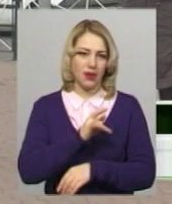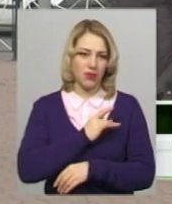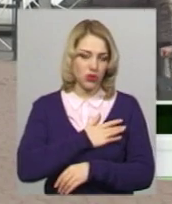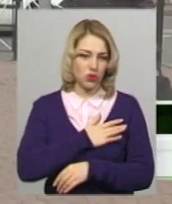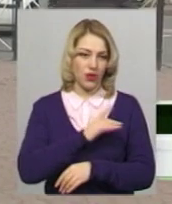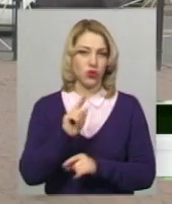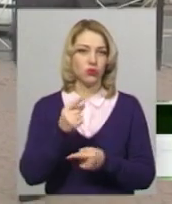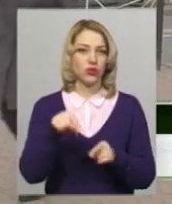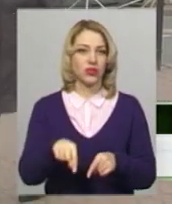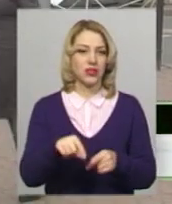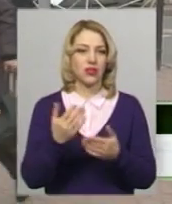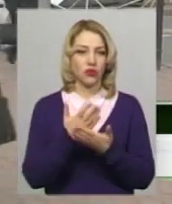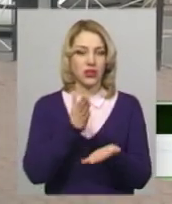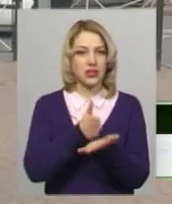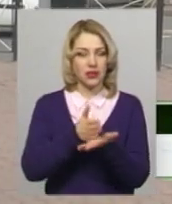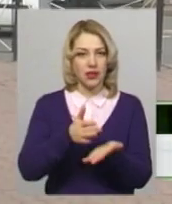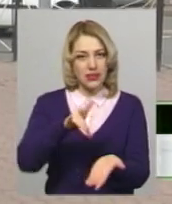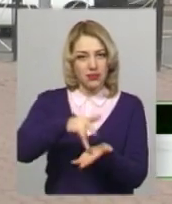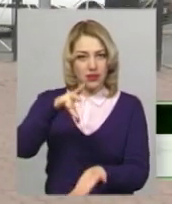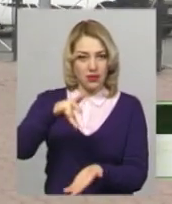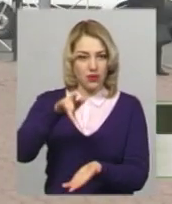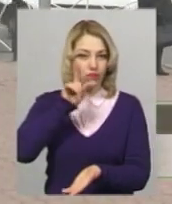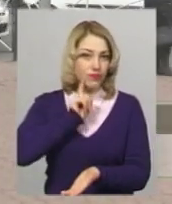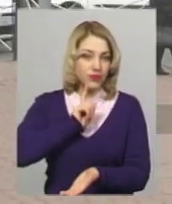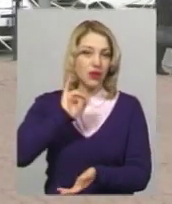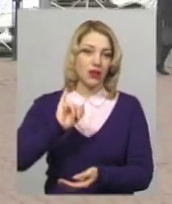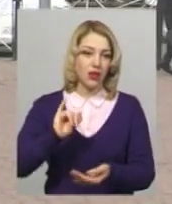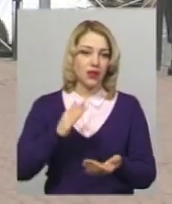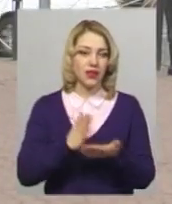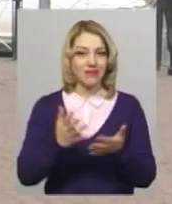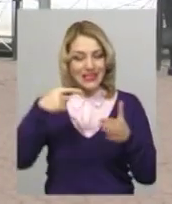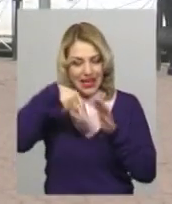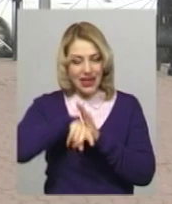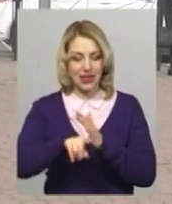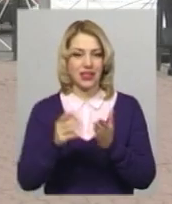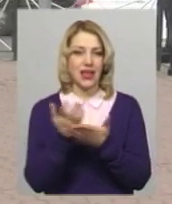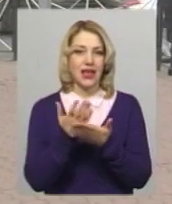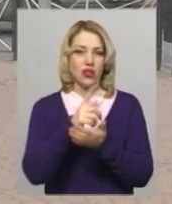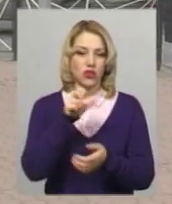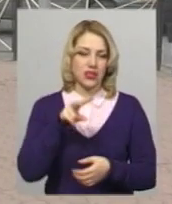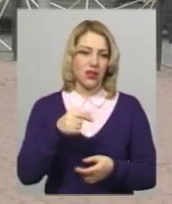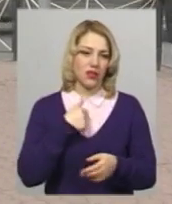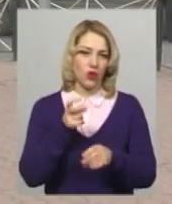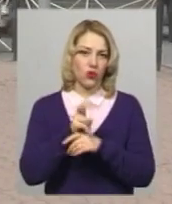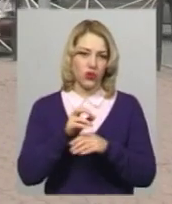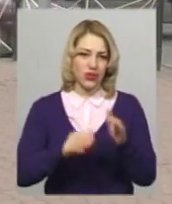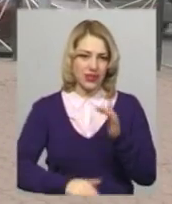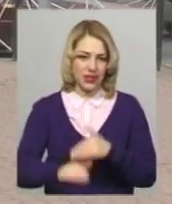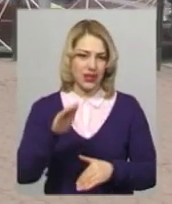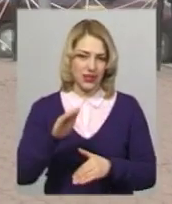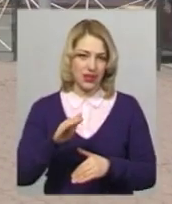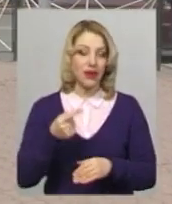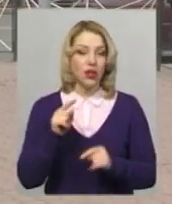має дуже зручне розташування. І всередині великі кінозали зручні. І я ходила сюди ще дитиною,